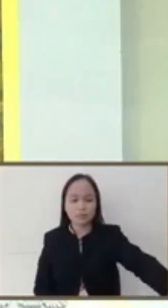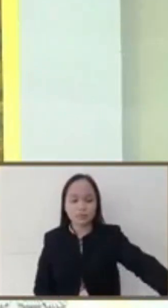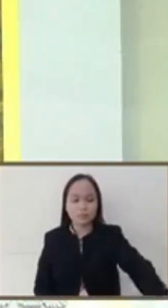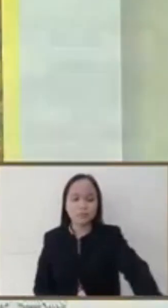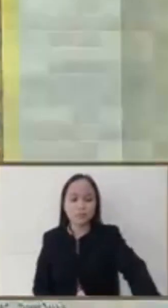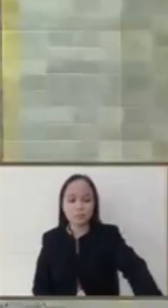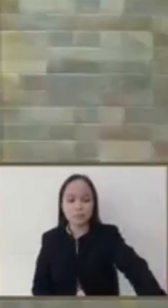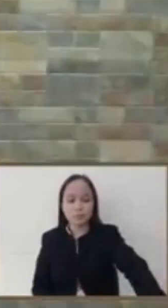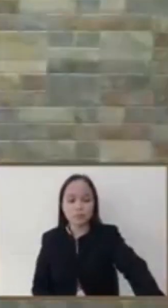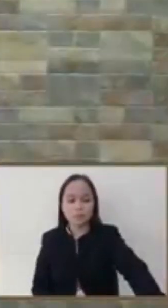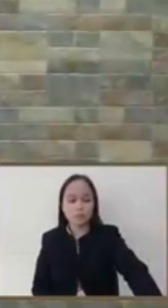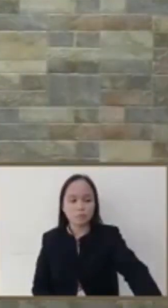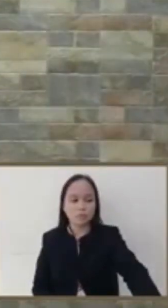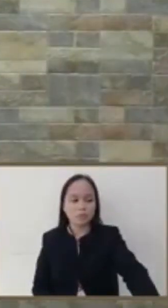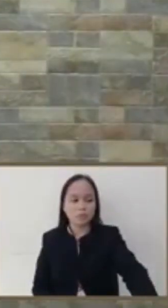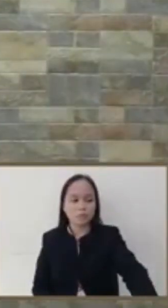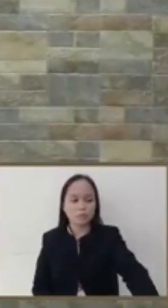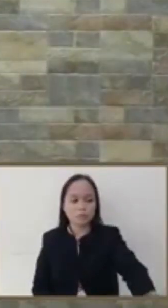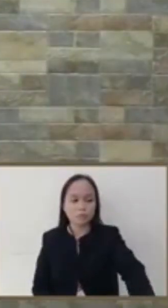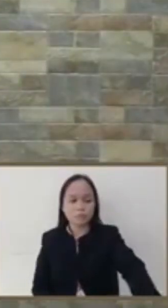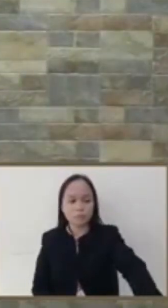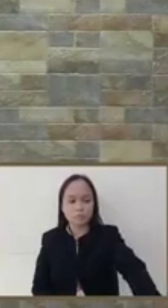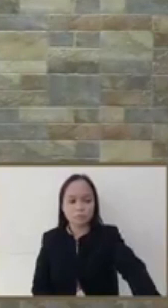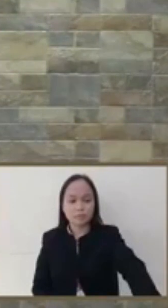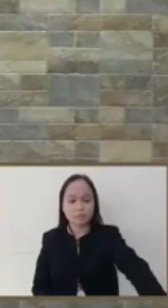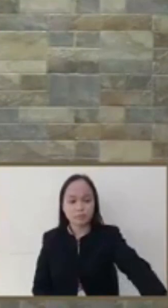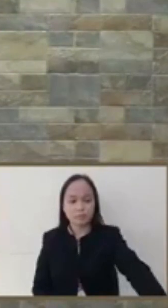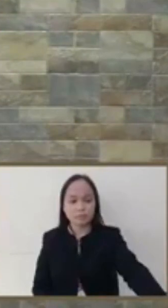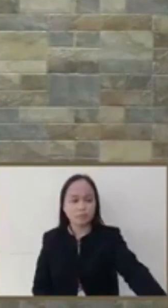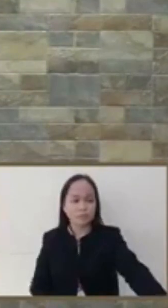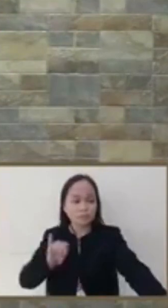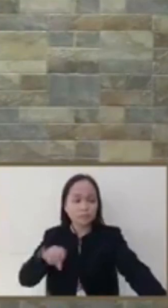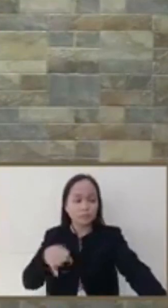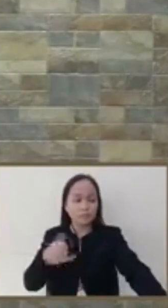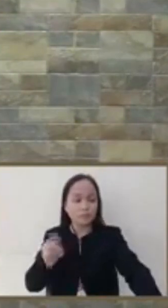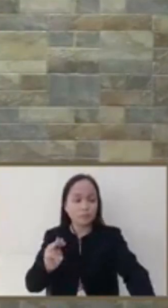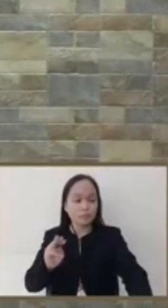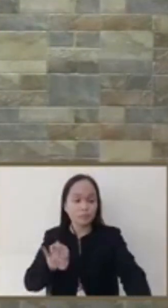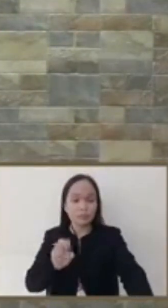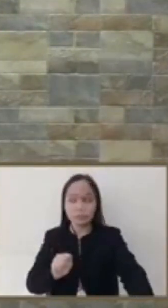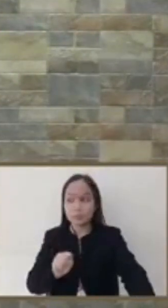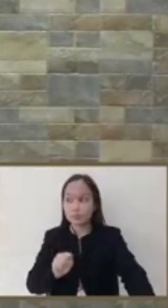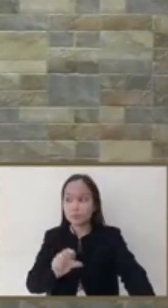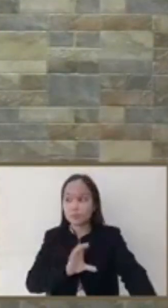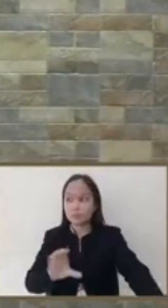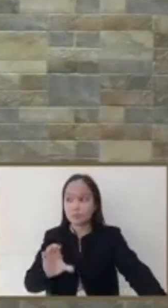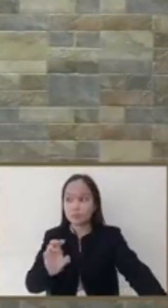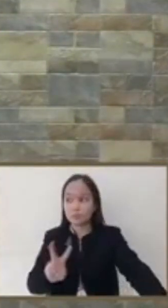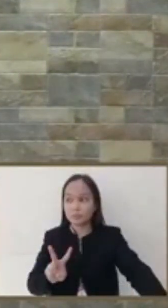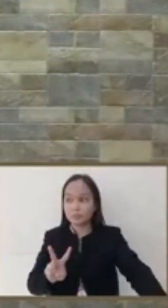Come on, let's read it together, alright? Chapter 5 of the book of James. I'm sorry, chapter 2 in verse number